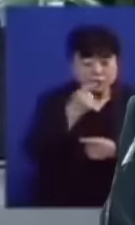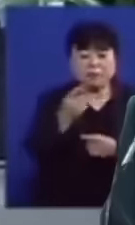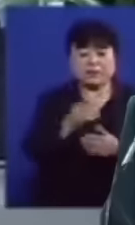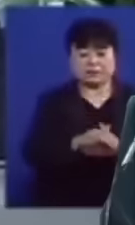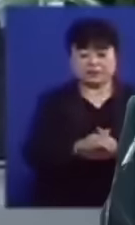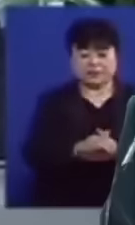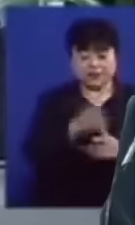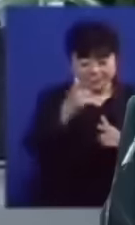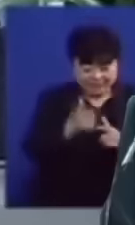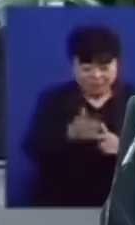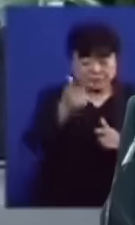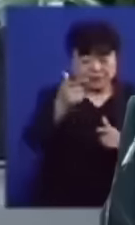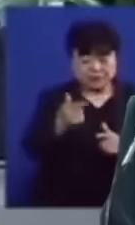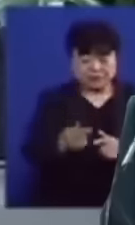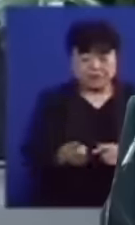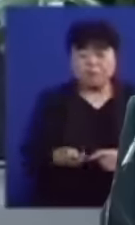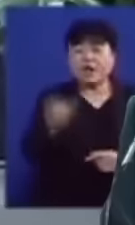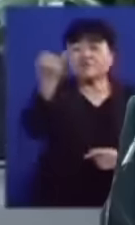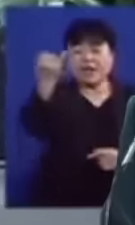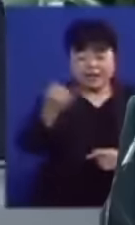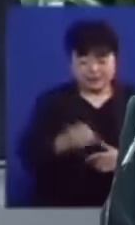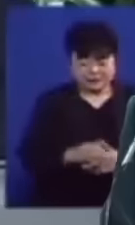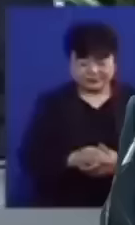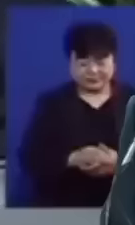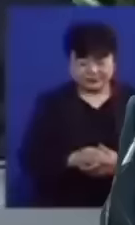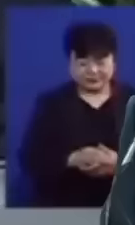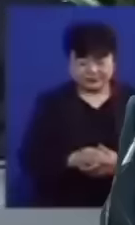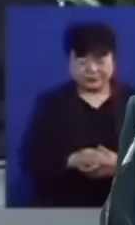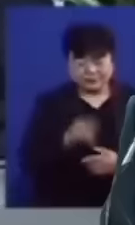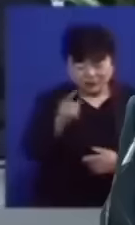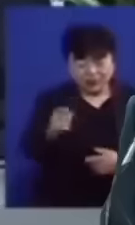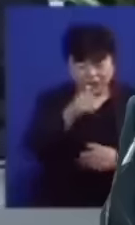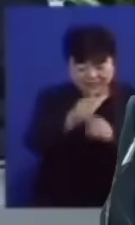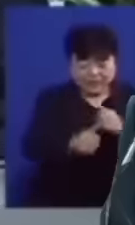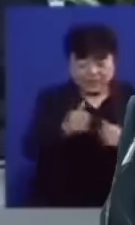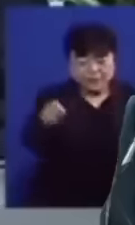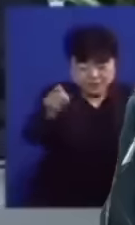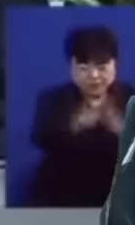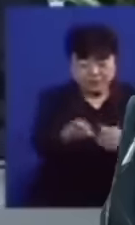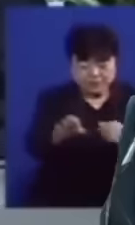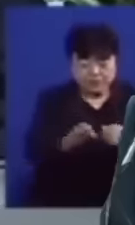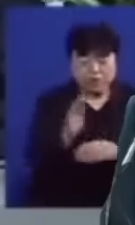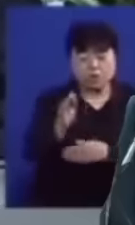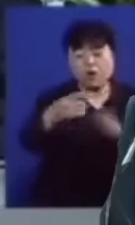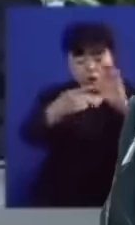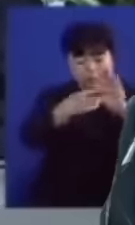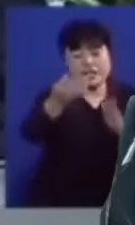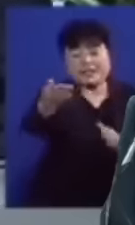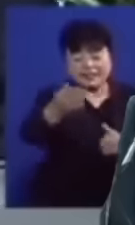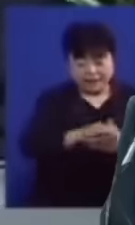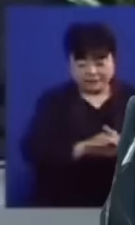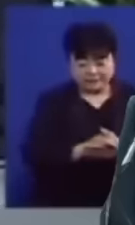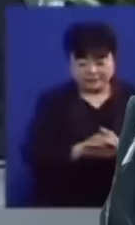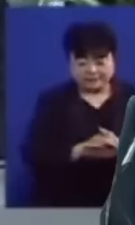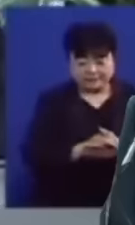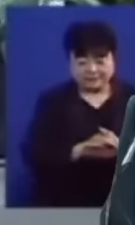마르다는 말할 때 예수님이 마르다라고, 마르다야 내가 하나님을 믿으면 영광을 보리라 하지 않았냐.